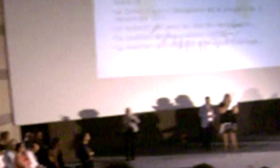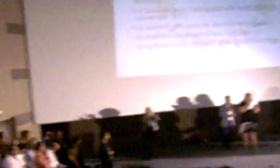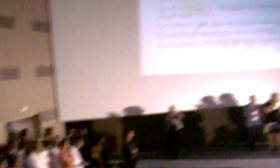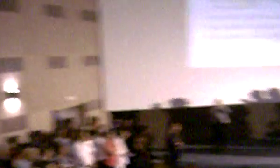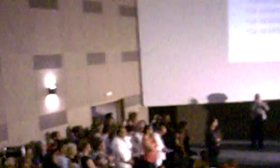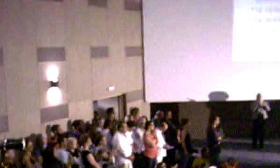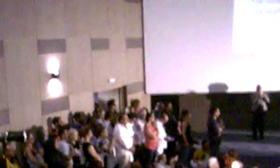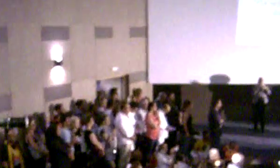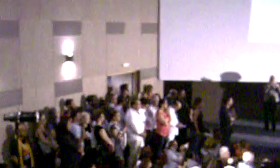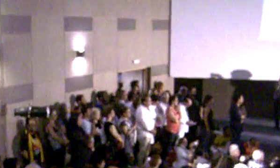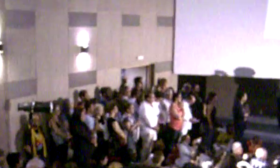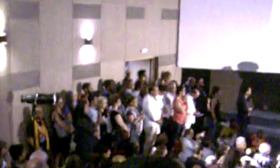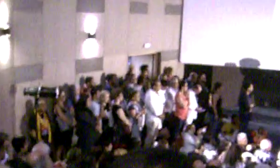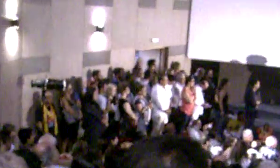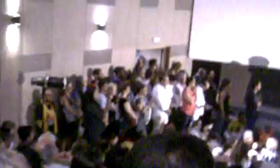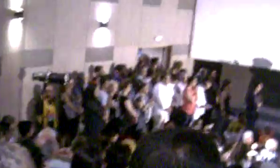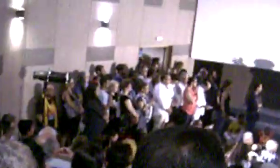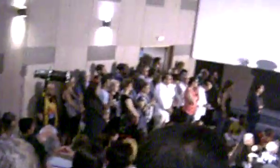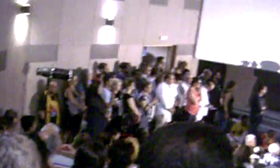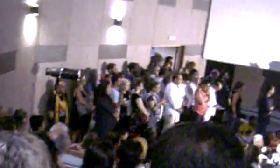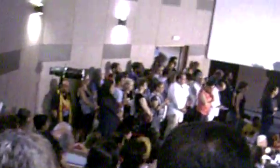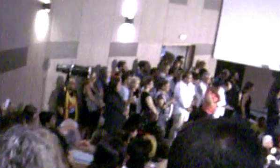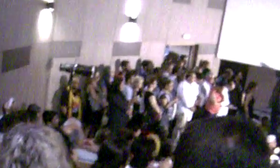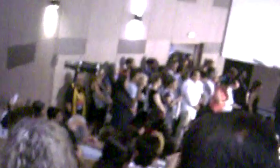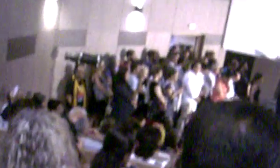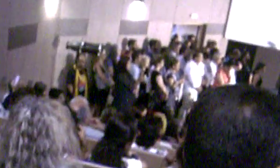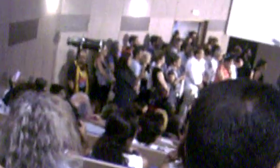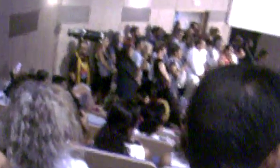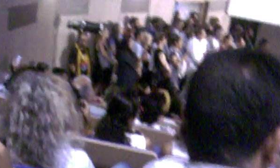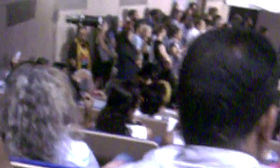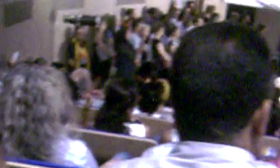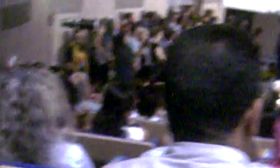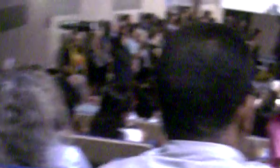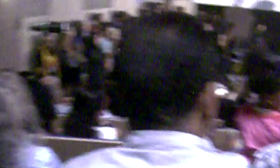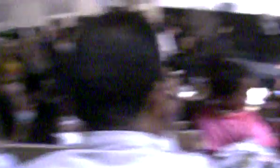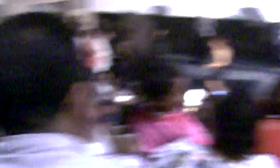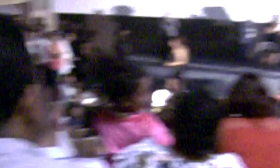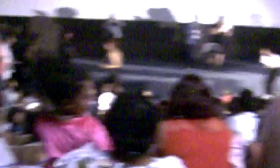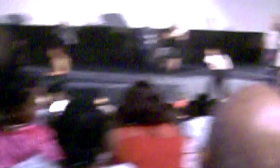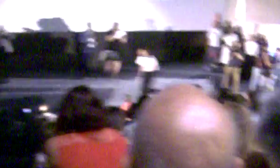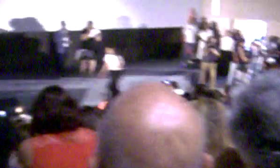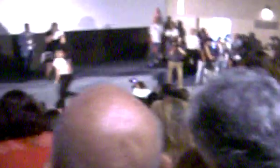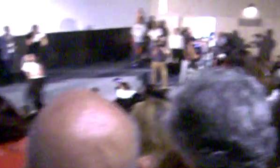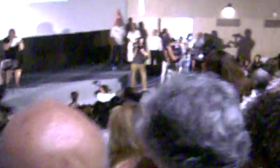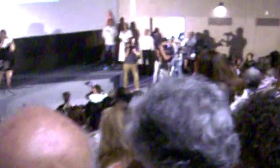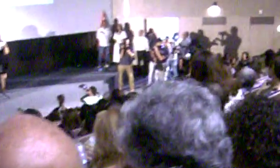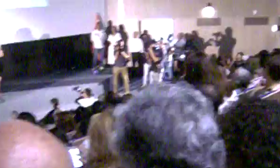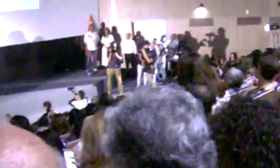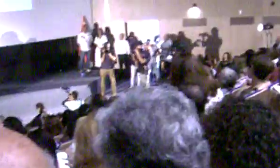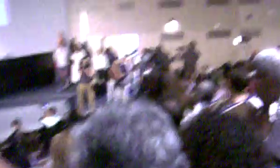الحر والميل، فسحل في الساحات العامة، وأقلها فحوص عار تدعى